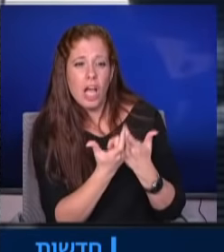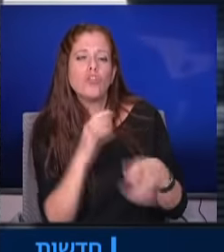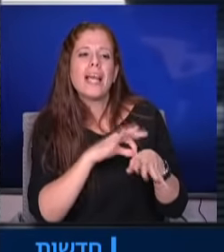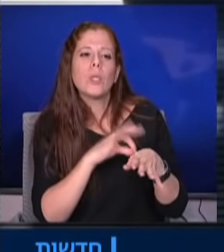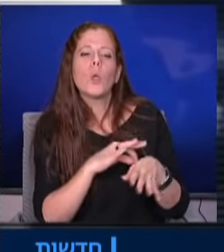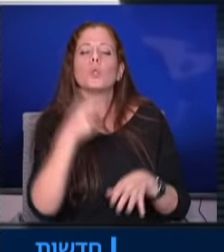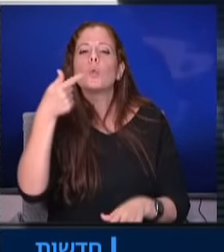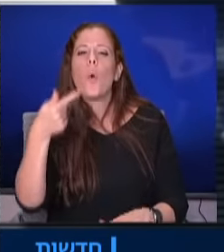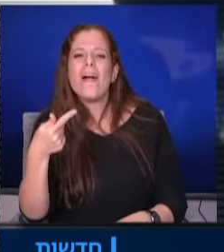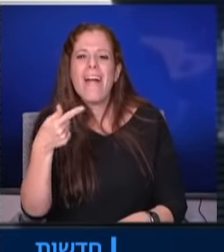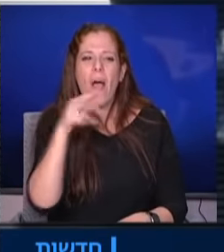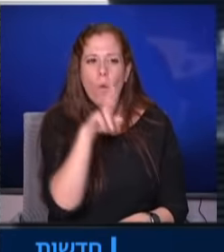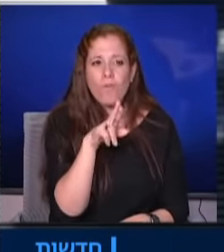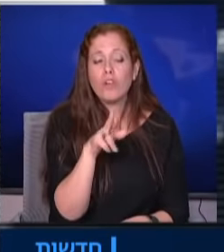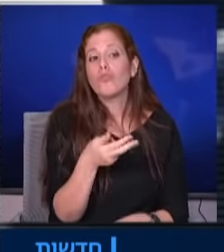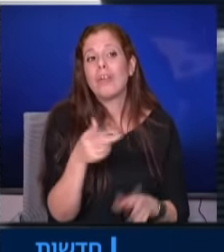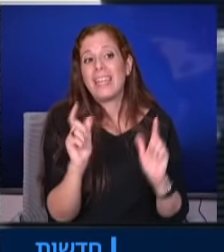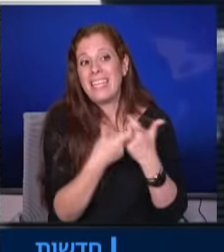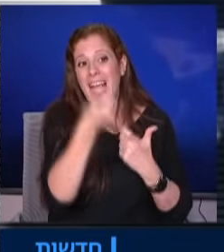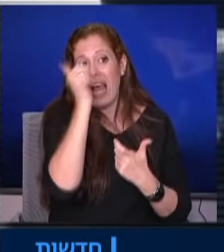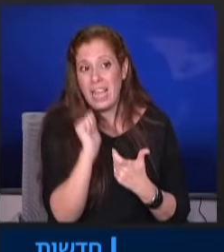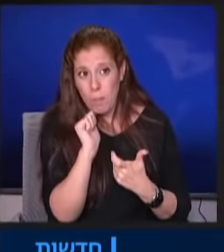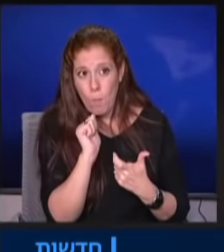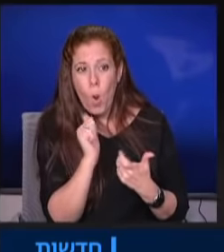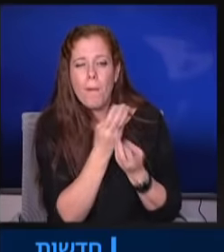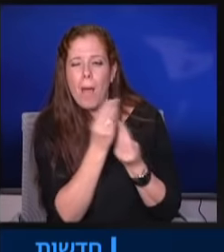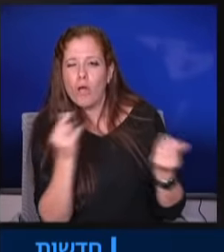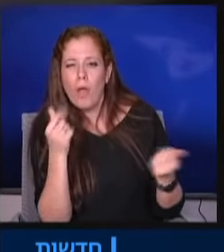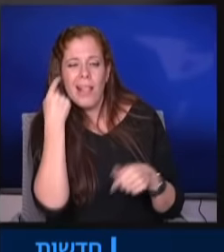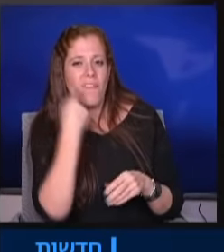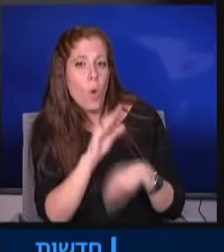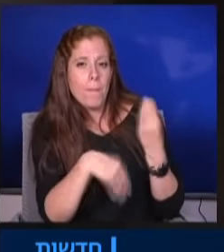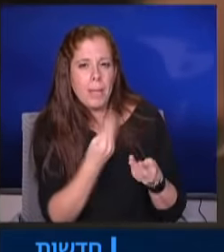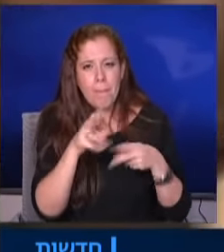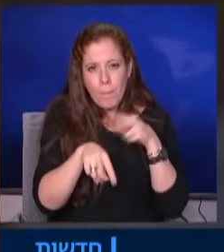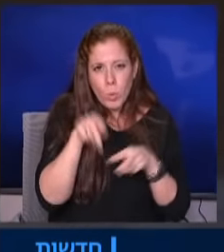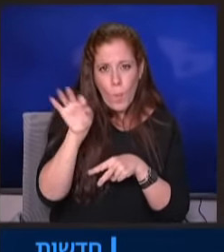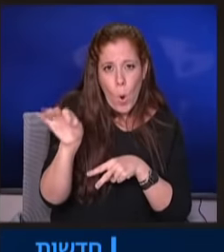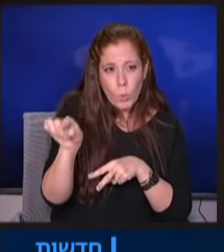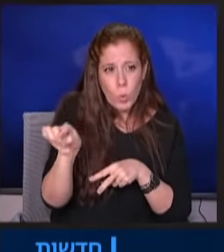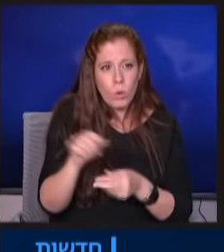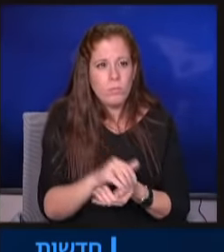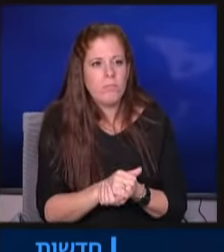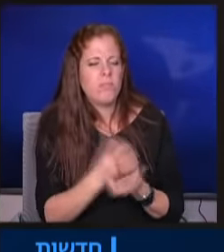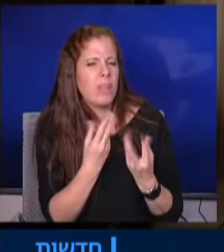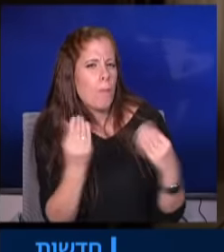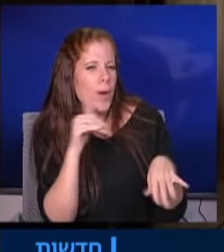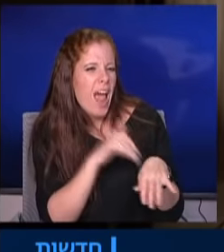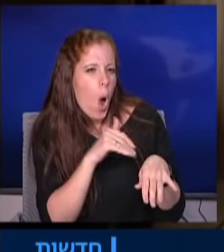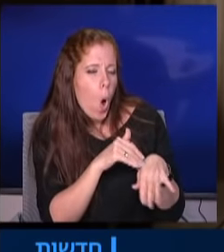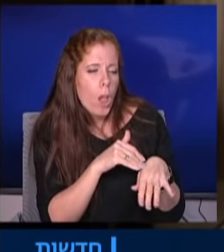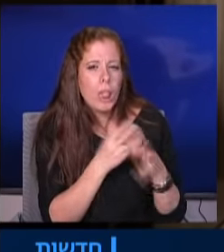גיא רופא, שנעצר אמש בחשד לעבירות מין במטופלות שלו. היו המון הערות ביניים כאלה,